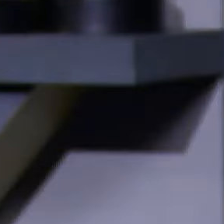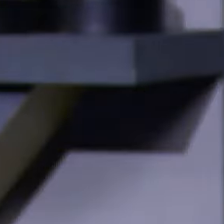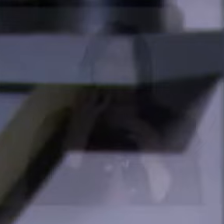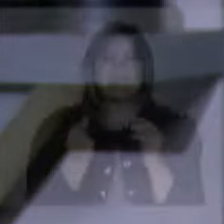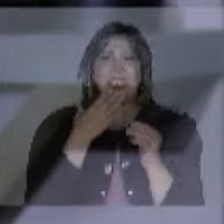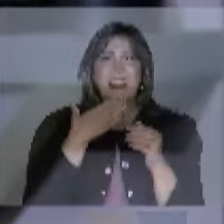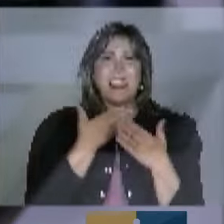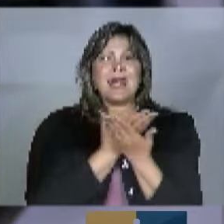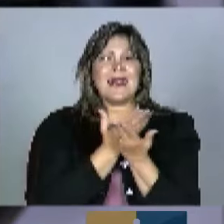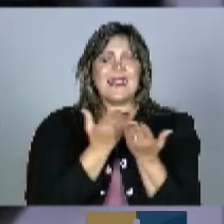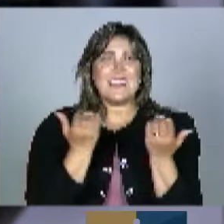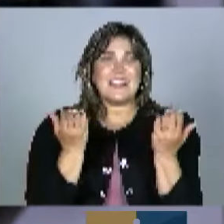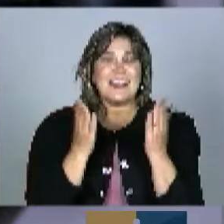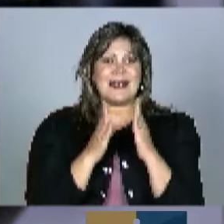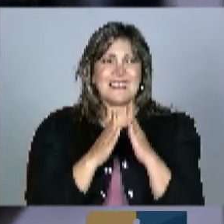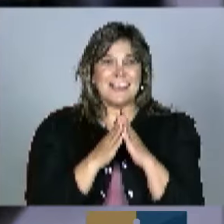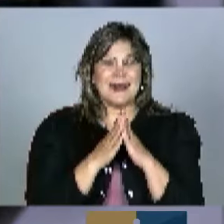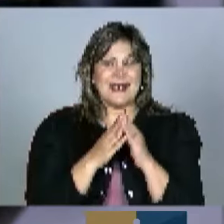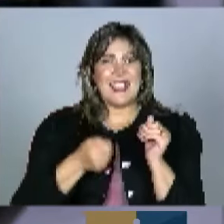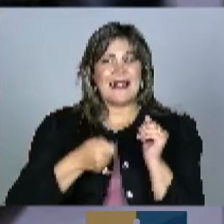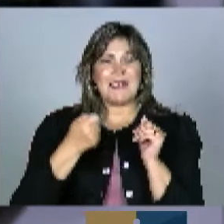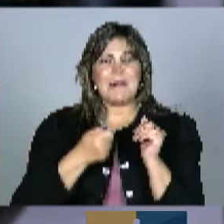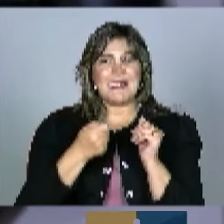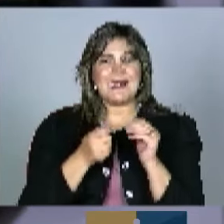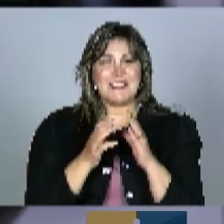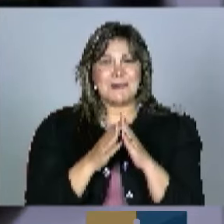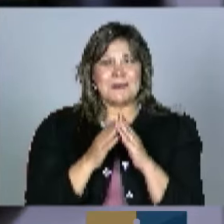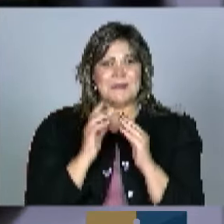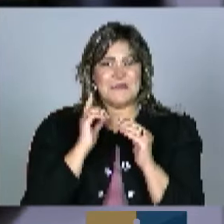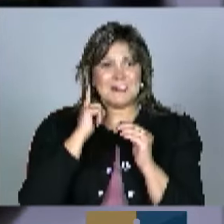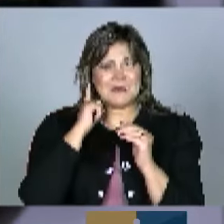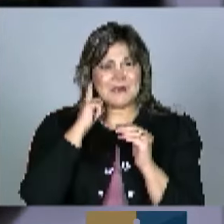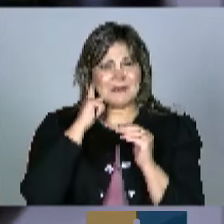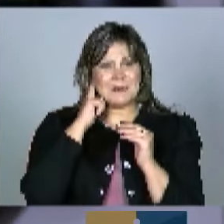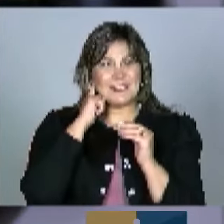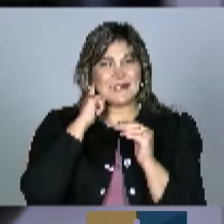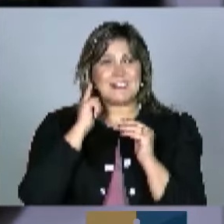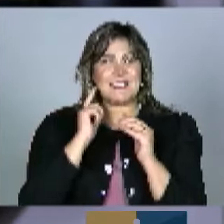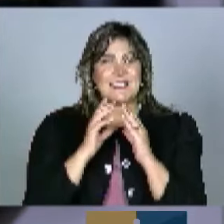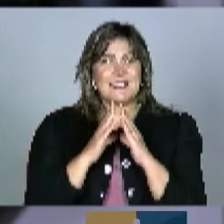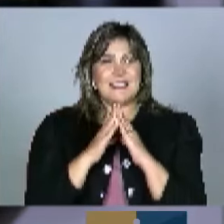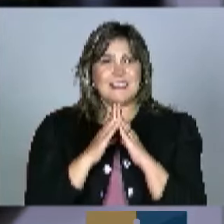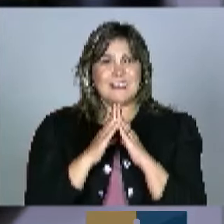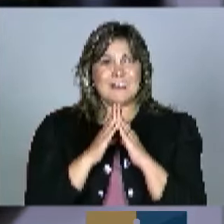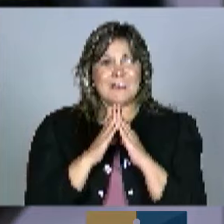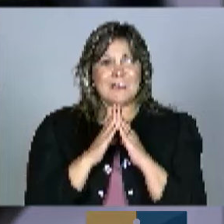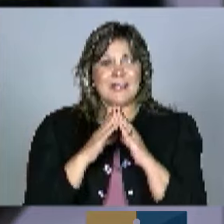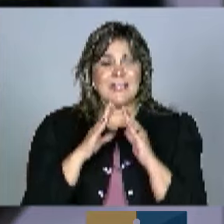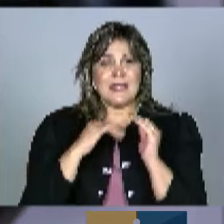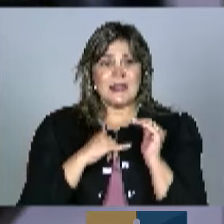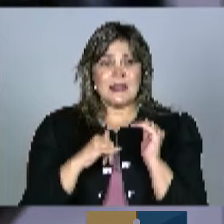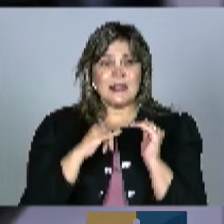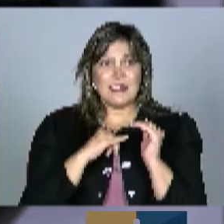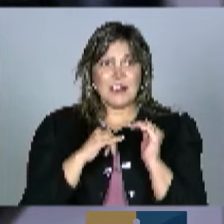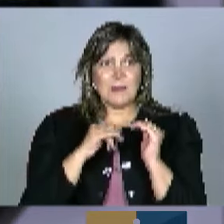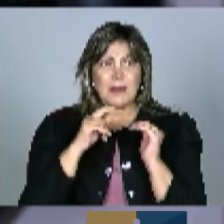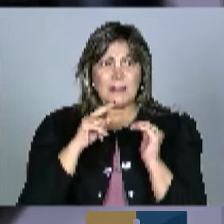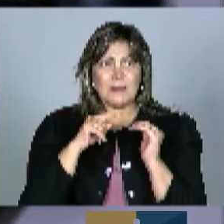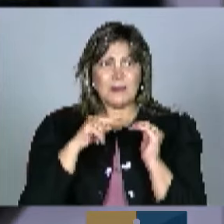مساء الخير اعزائي المشاهدين واهلا بحضراتكم وساعه بث مباشر من برنامج خد بالك احنا دايما بنسمع ان في دعوه